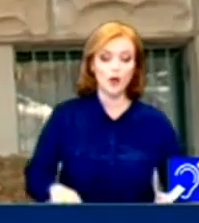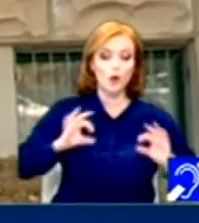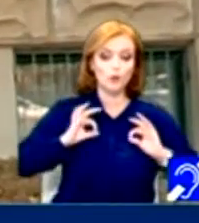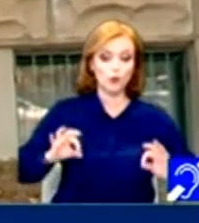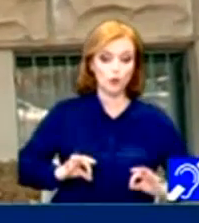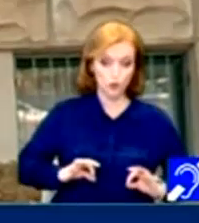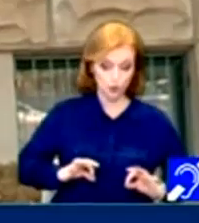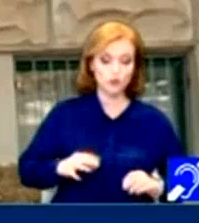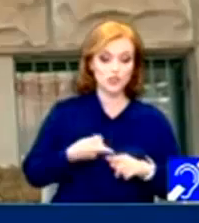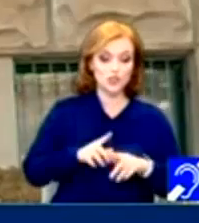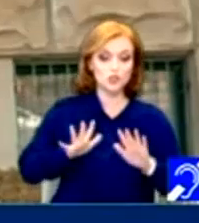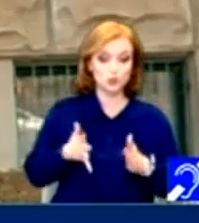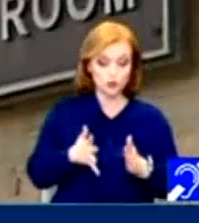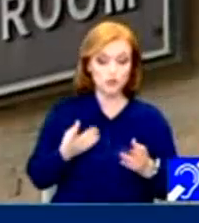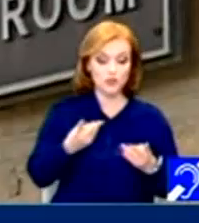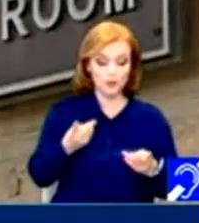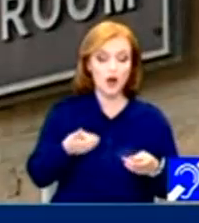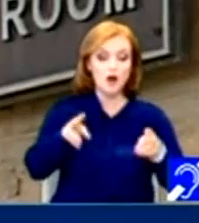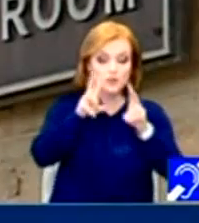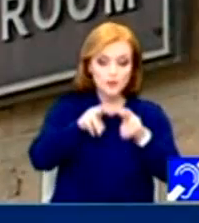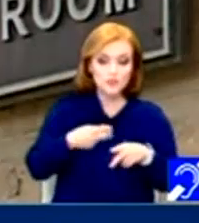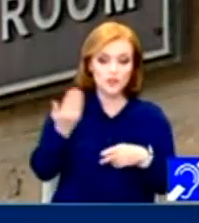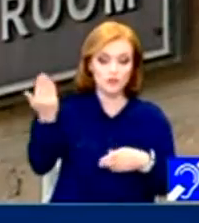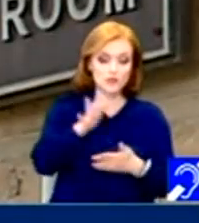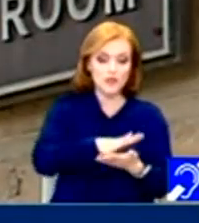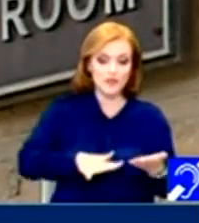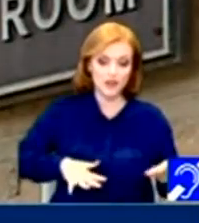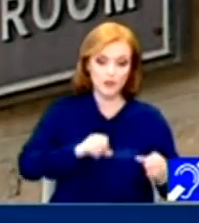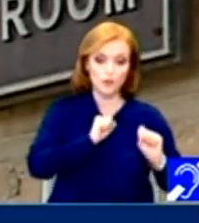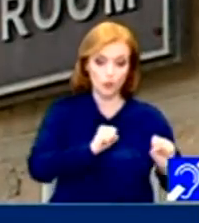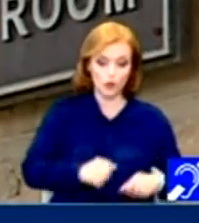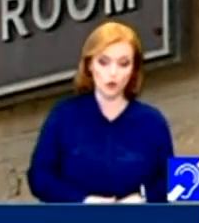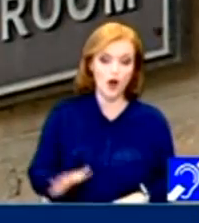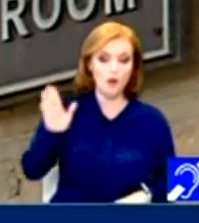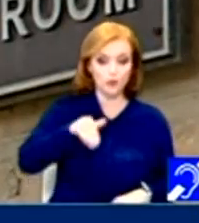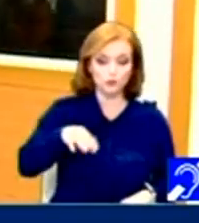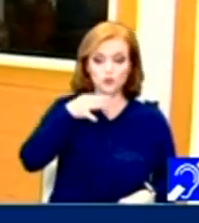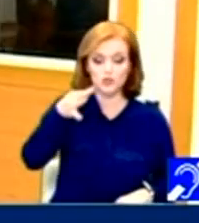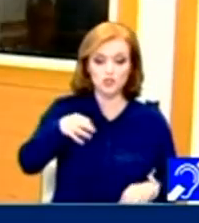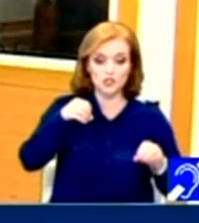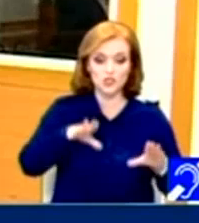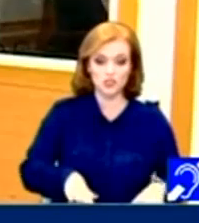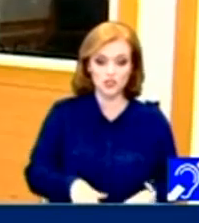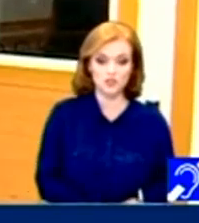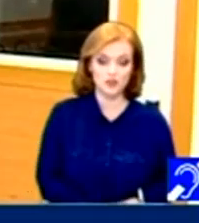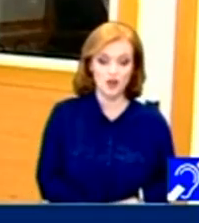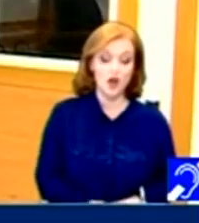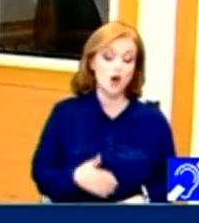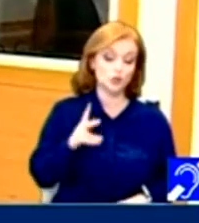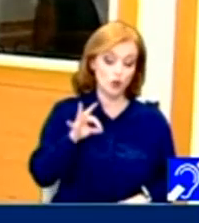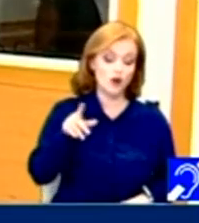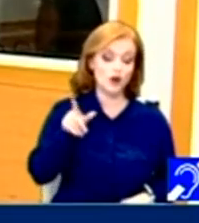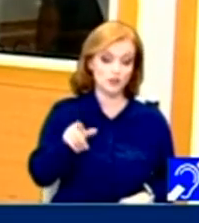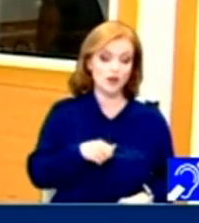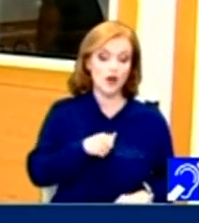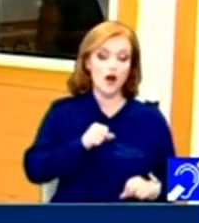Procurorul de caz urmează să examineze cererea de amânare și să se pronunțe. Între timp, avocații lui Vlad Plahotniuc sunt indignați de modul în